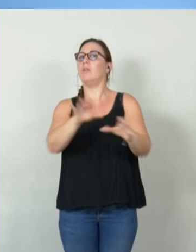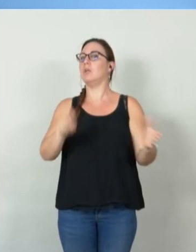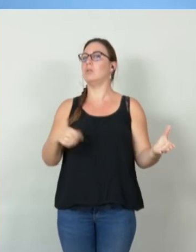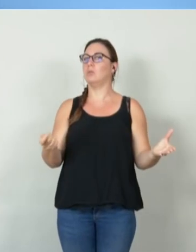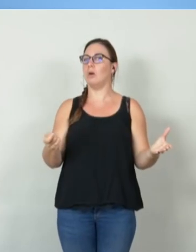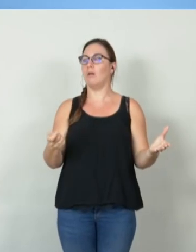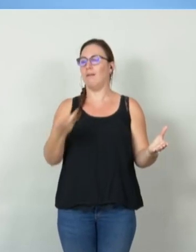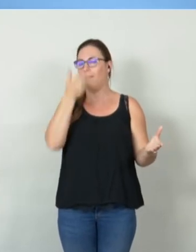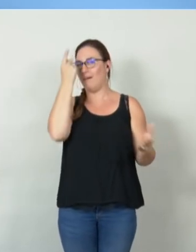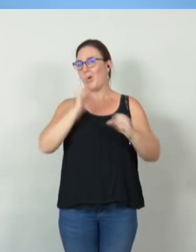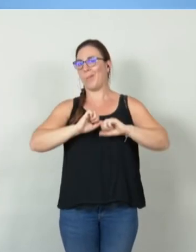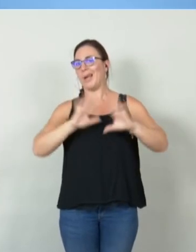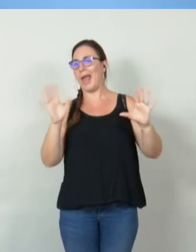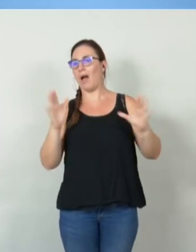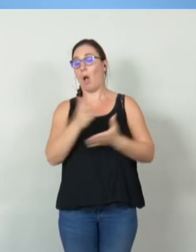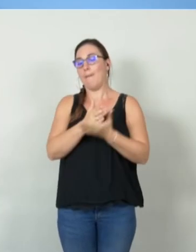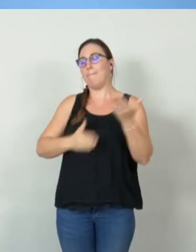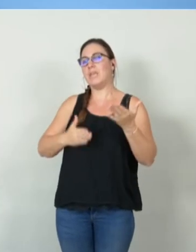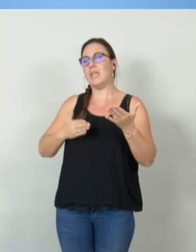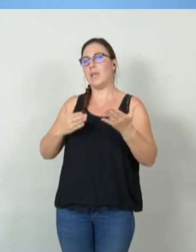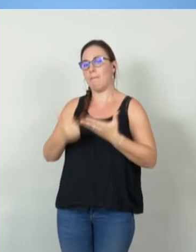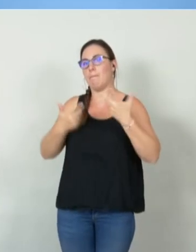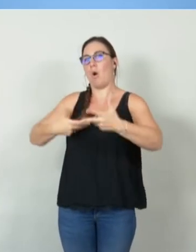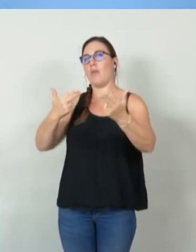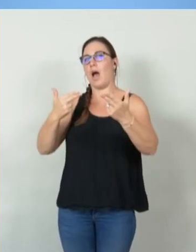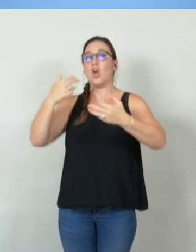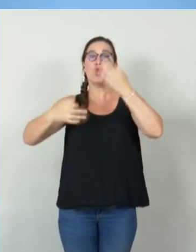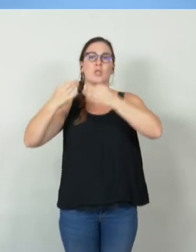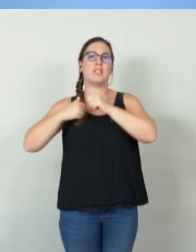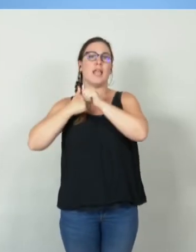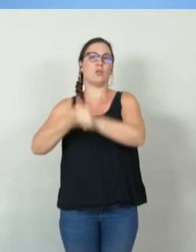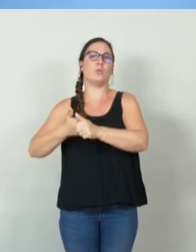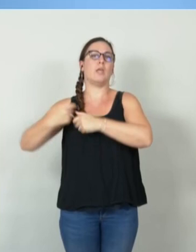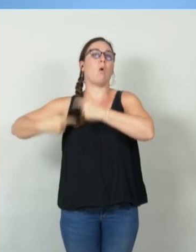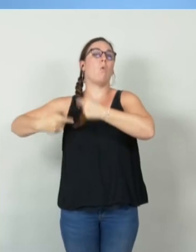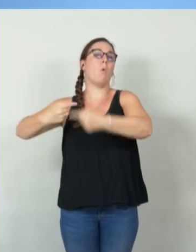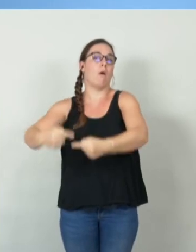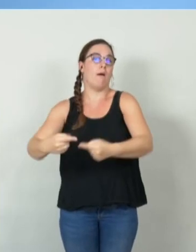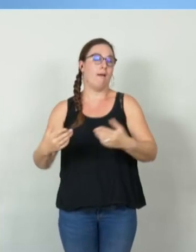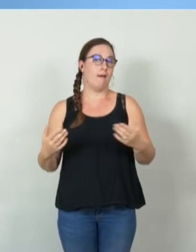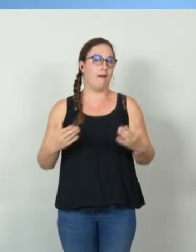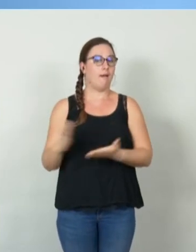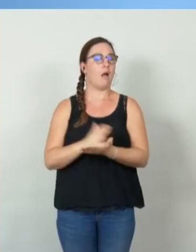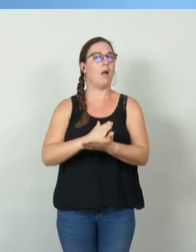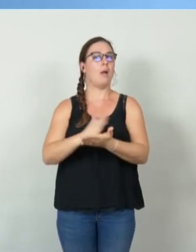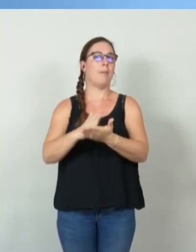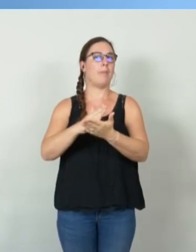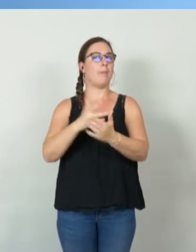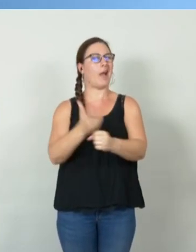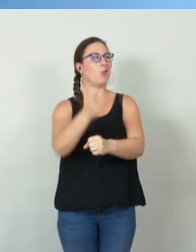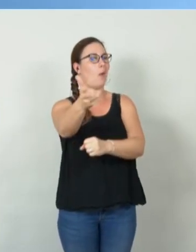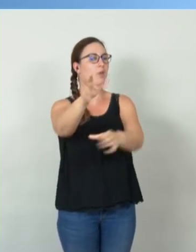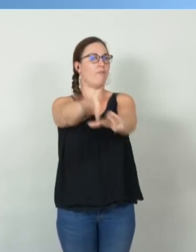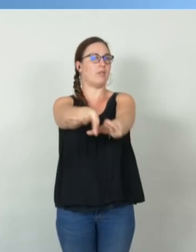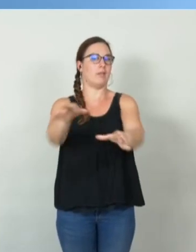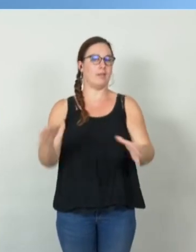avec le lamenta et puis les événements judiciaires d'aujourd'hui il faut maintenant préparer les perspectives de l'avenir